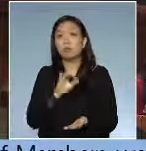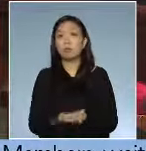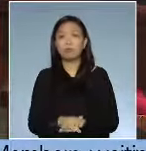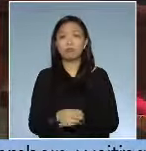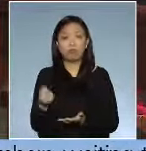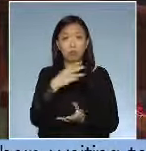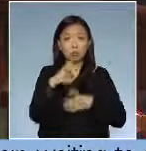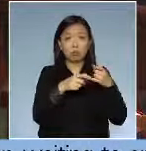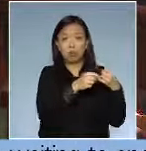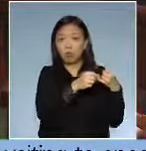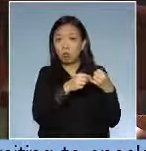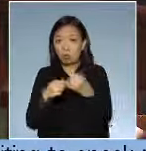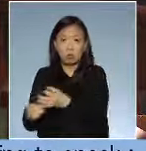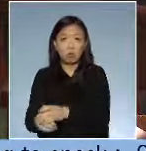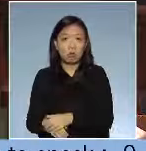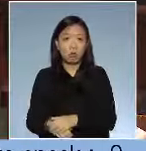拉死你條條例為止咯。